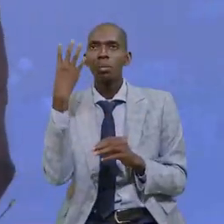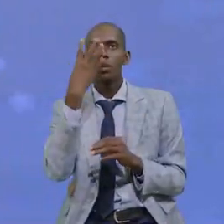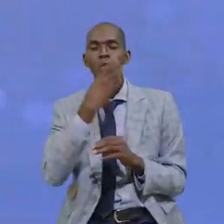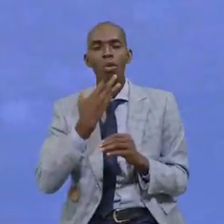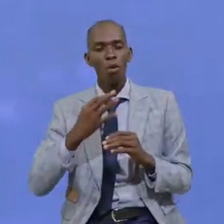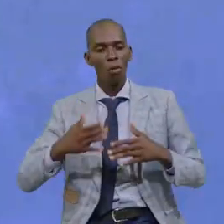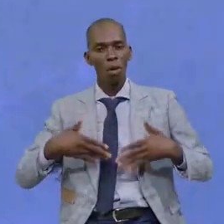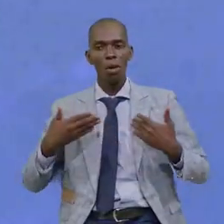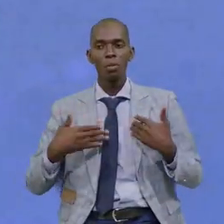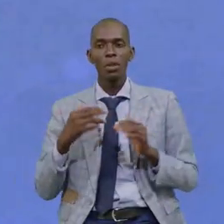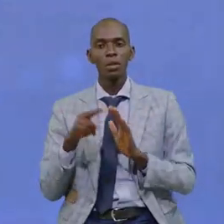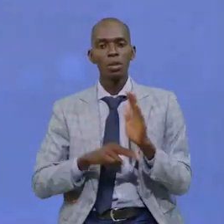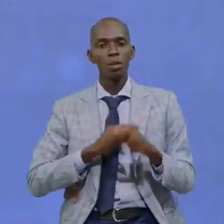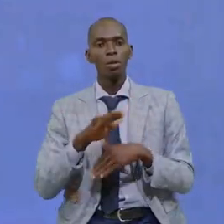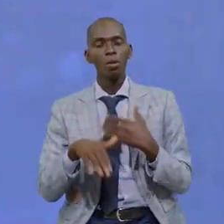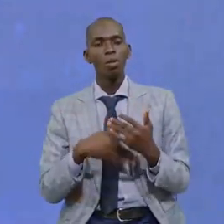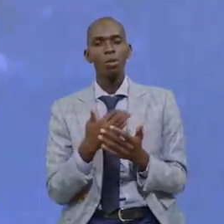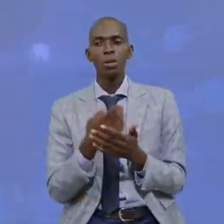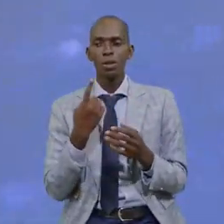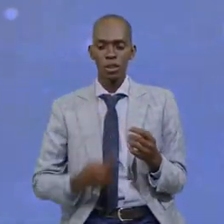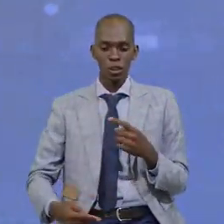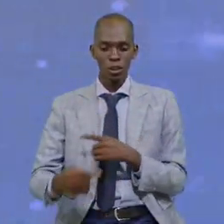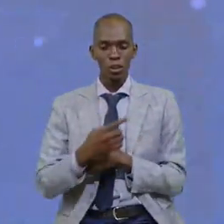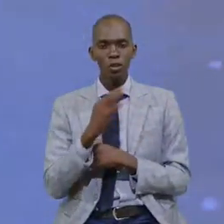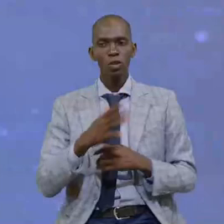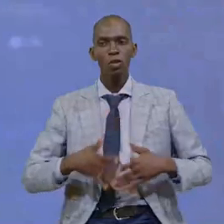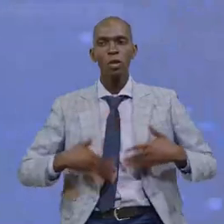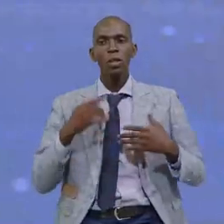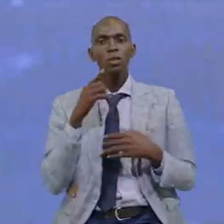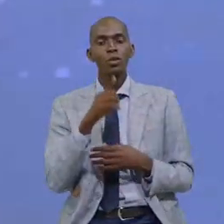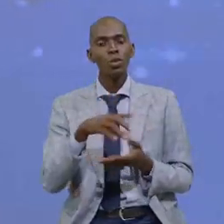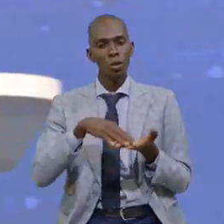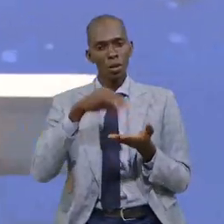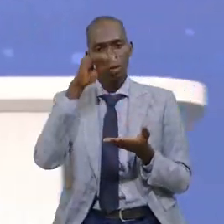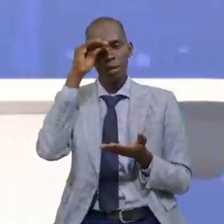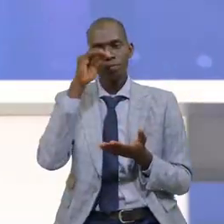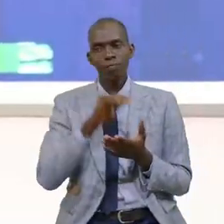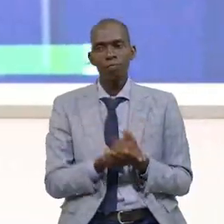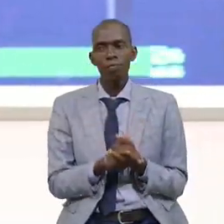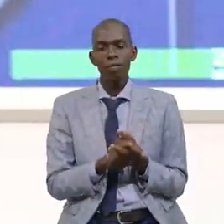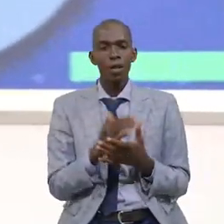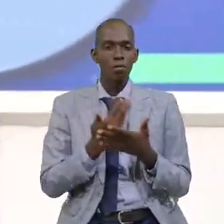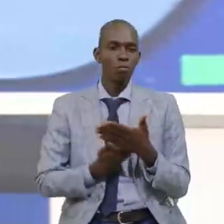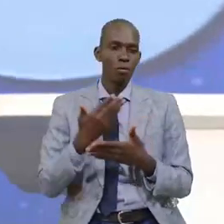beauté du bonheur tous les jours de ta vie. Tu